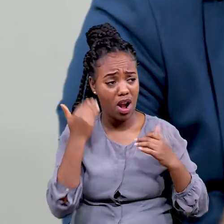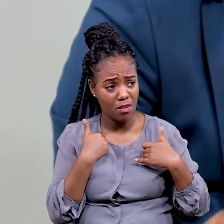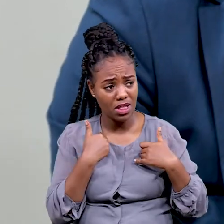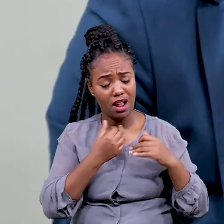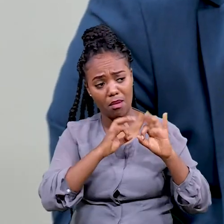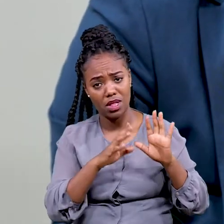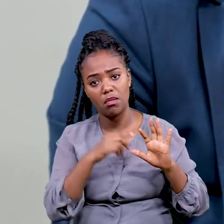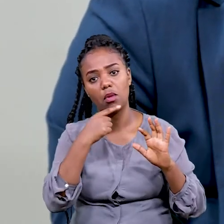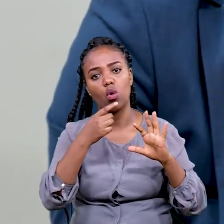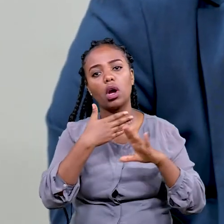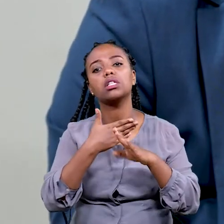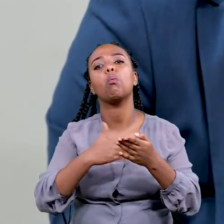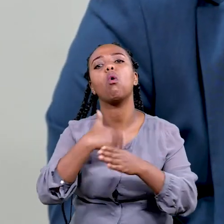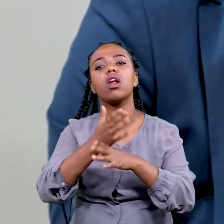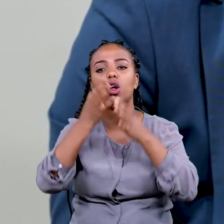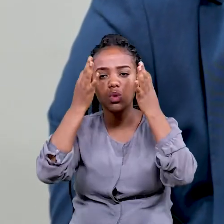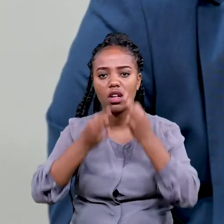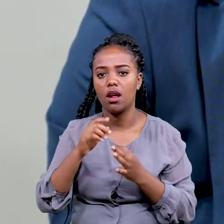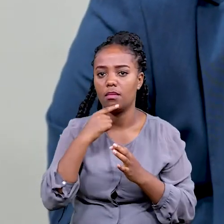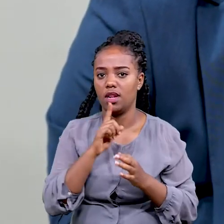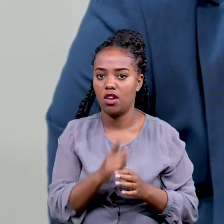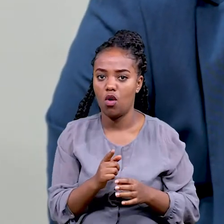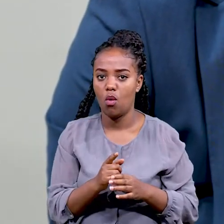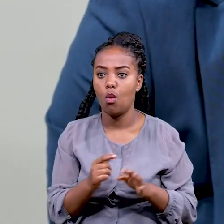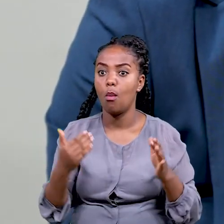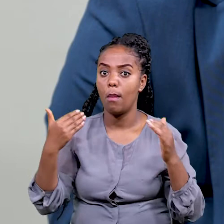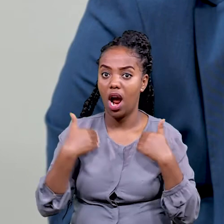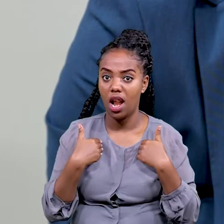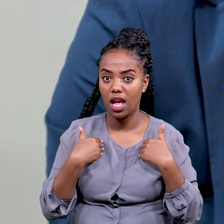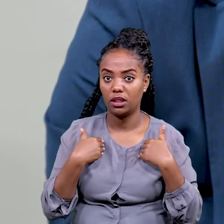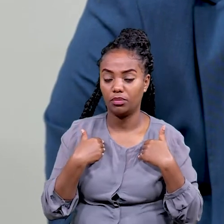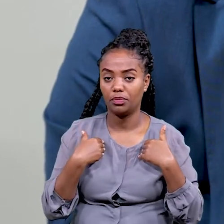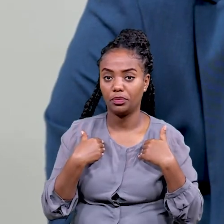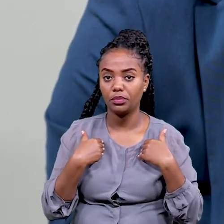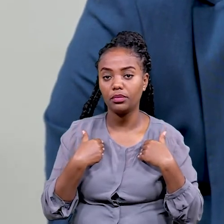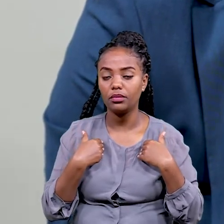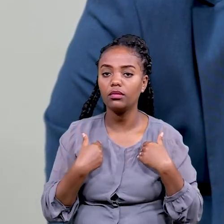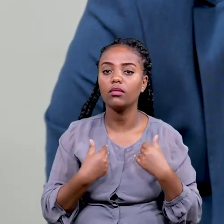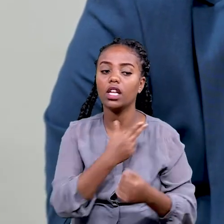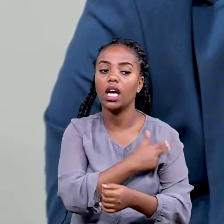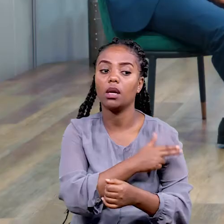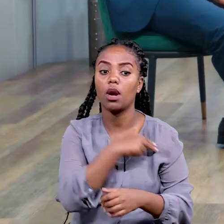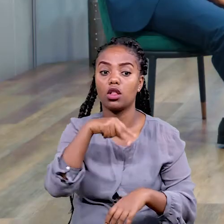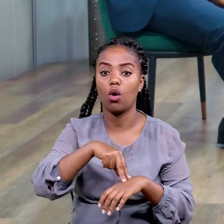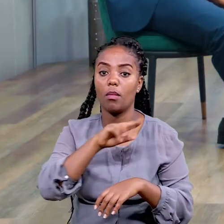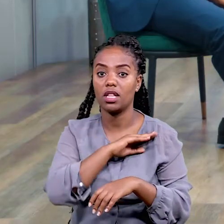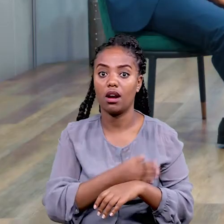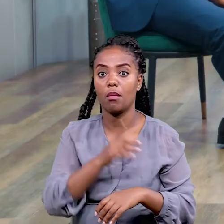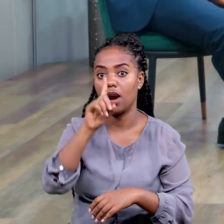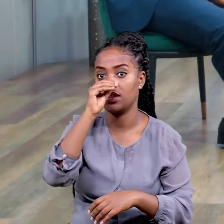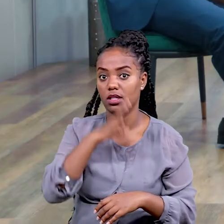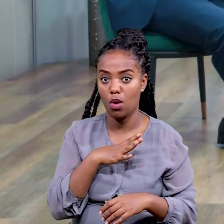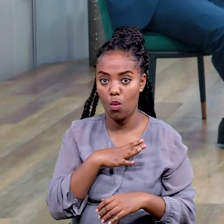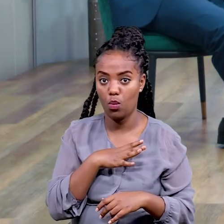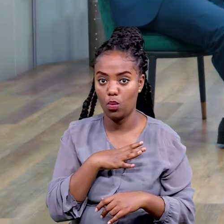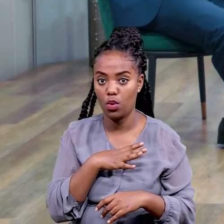የለበትም፣ ከዛ በኋላ እንወስናለን የሚል ነው። ባለን የህክምና ተቋማት አቅም አንድ